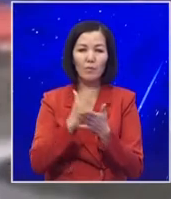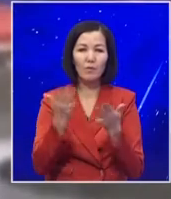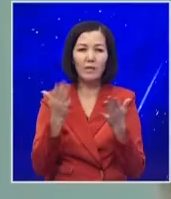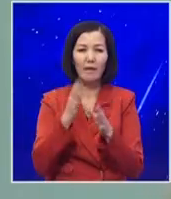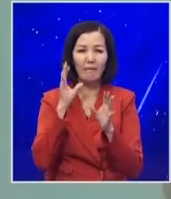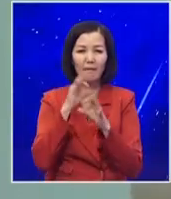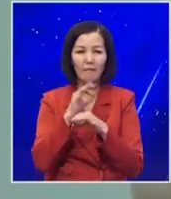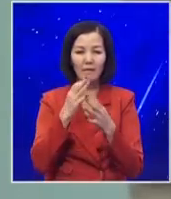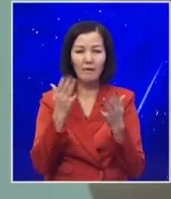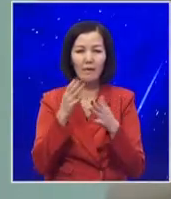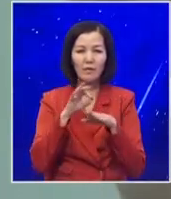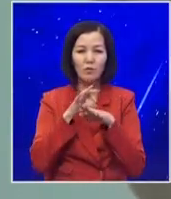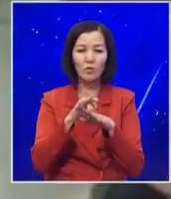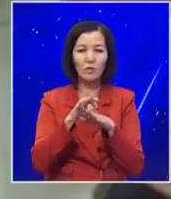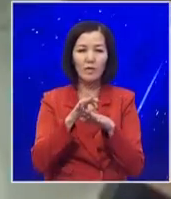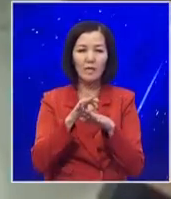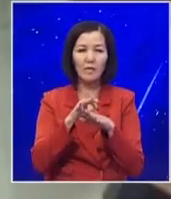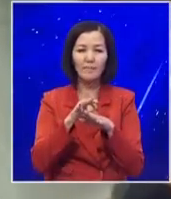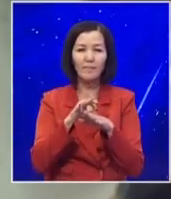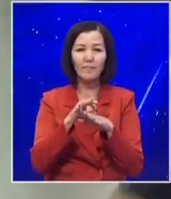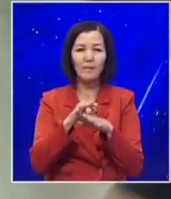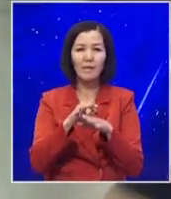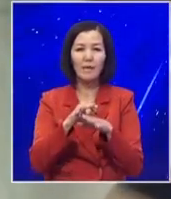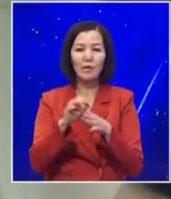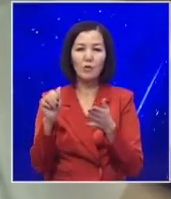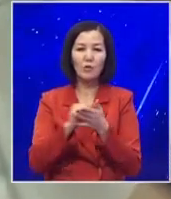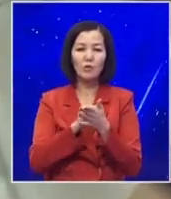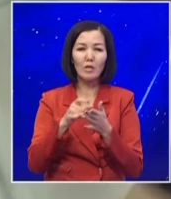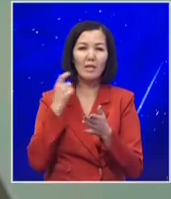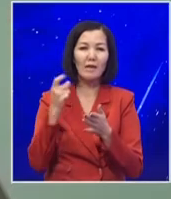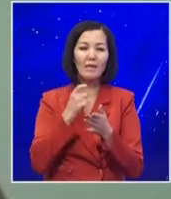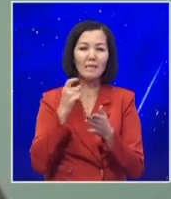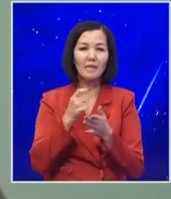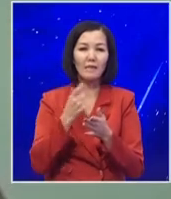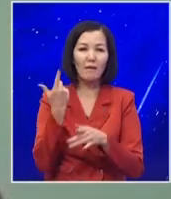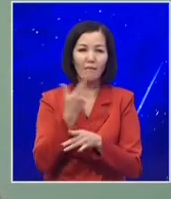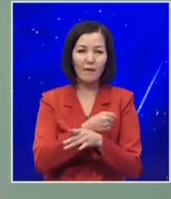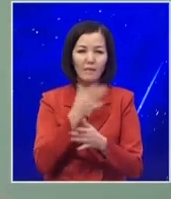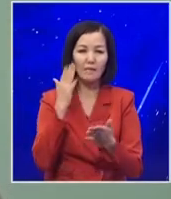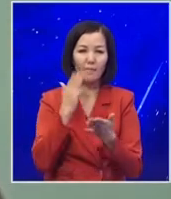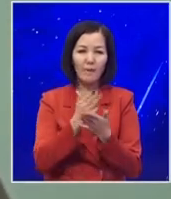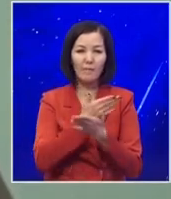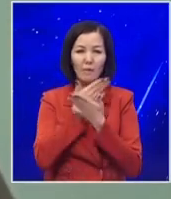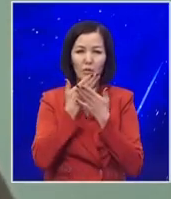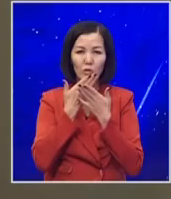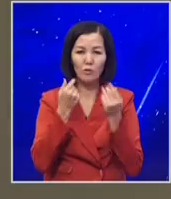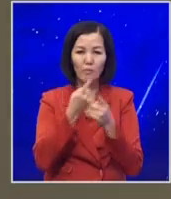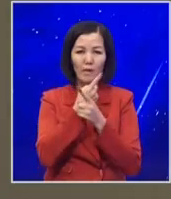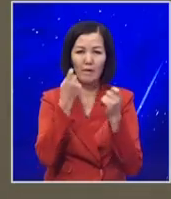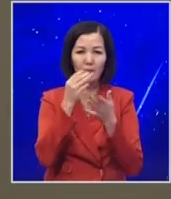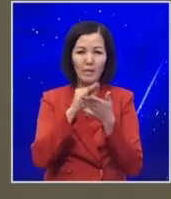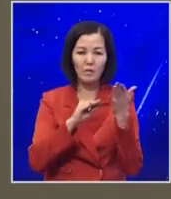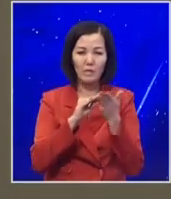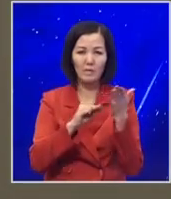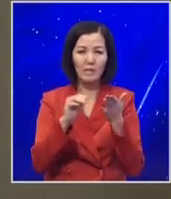тесттер және қай уақытта жүргізілгені, сондай-ақ паспорт иесіне COVID-19 вакцинасы салынған-салынбағаны туралы мәліметтер енгізіледі.